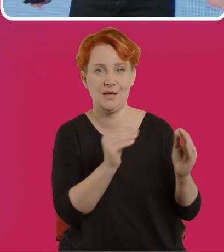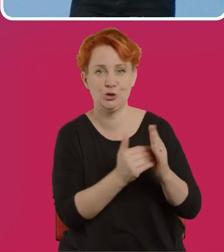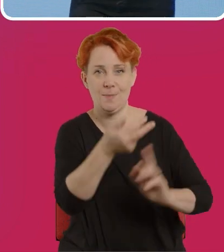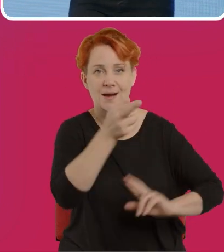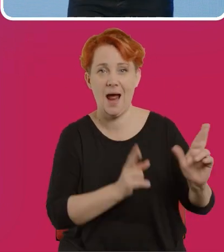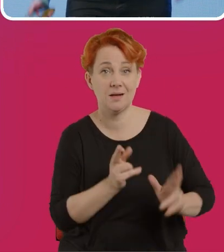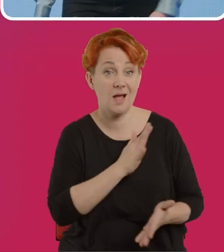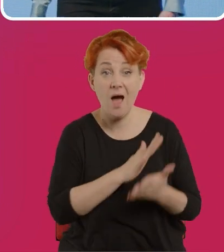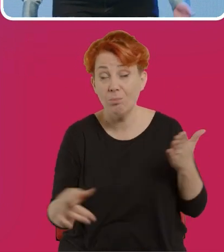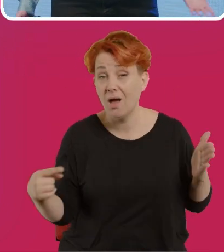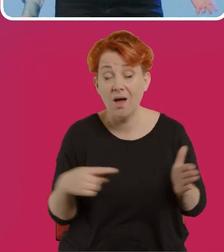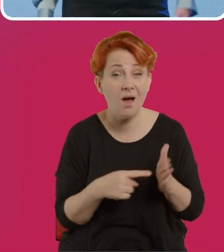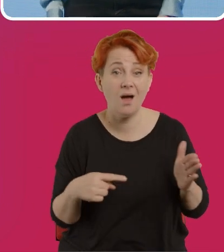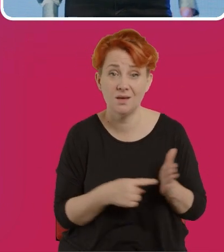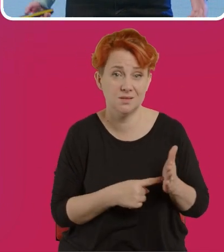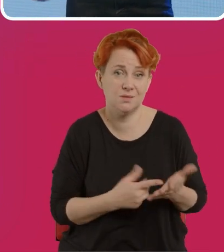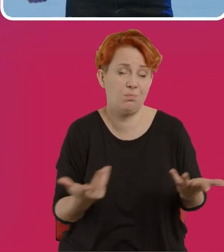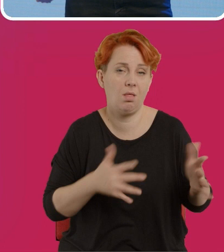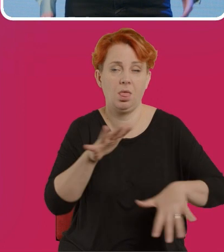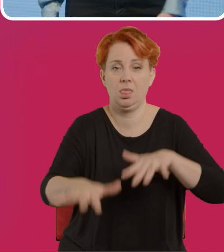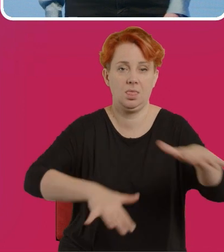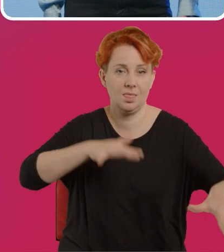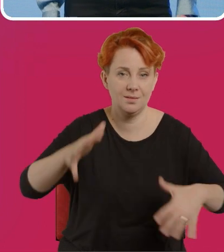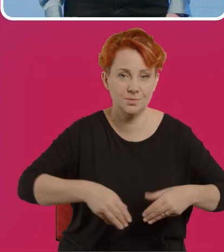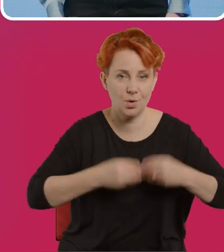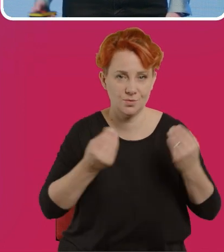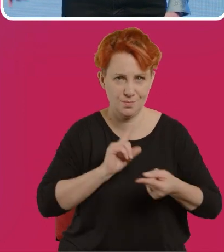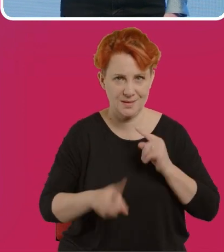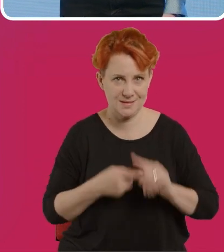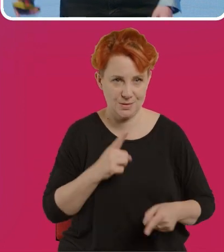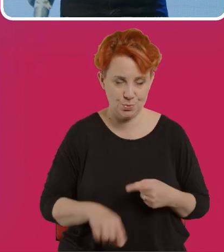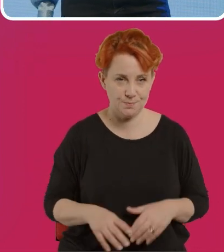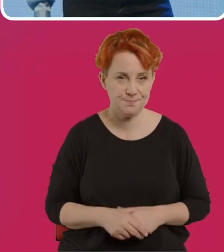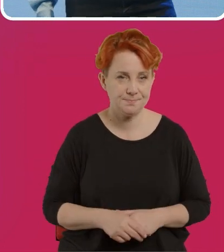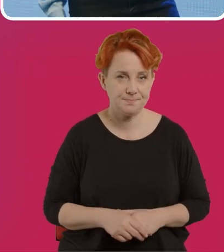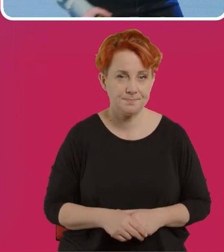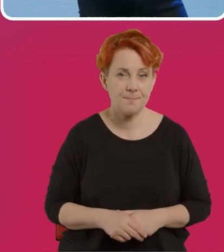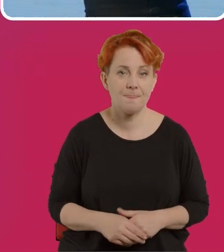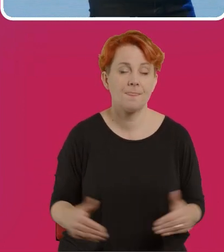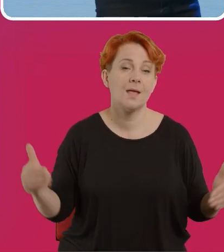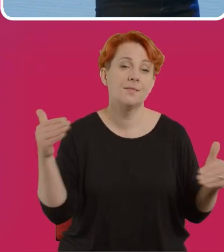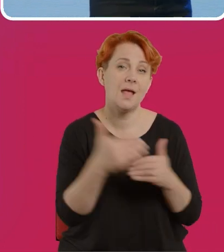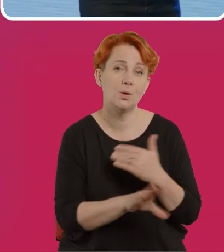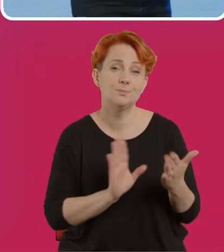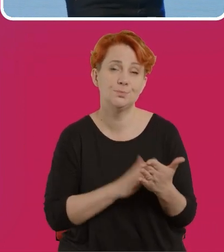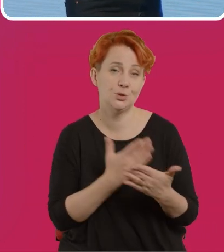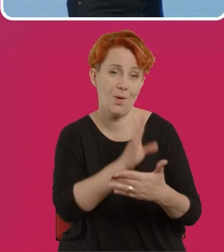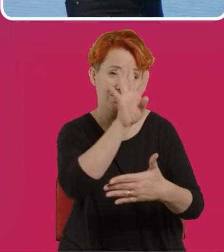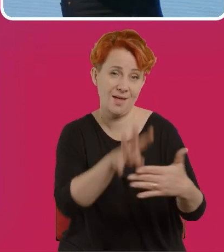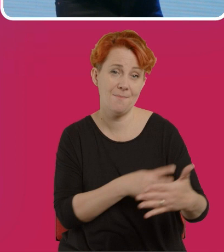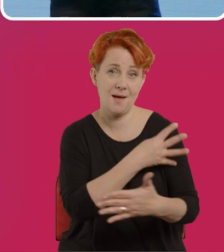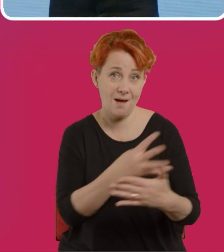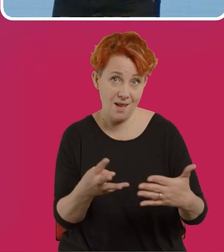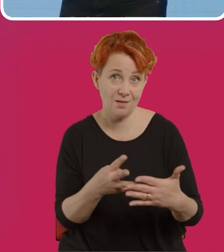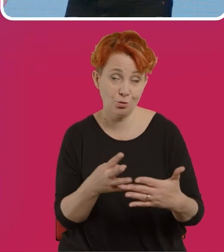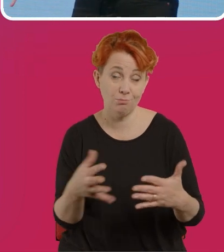tego idziemy na ślepo, to jest bez sensu. No i na koniec taka przykładowa tabela, jaka ja fajnie można wykorzystać.